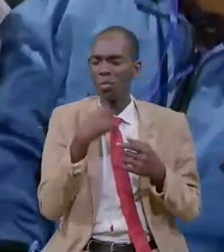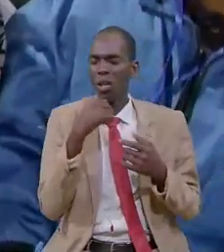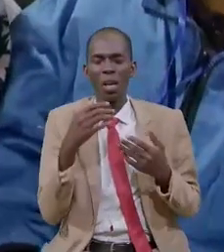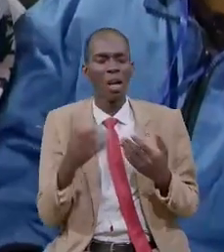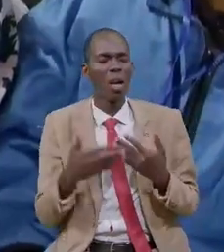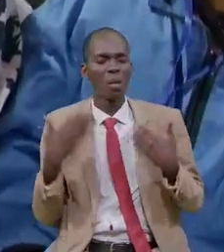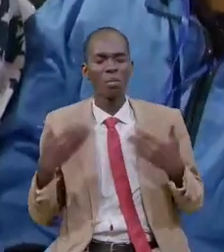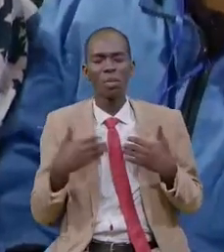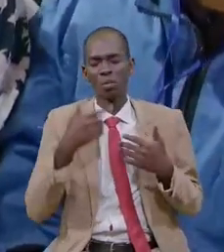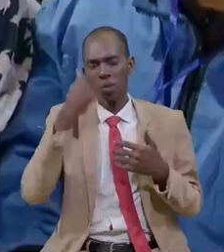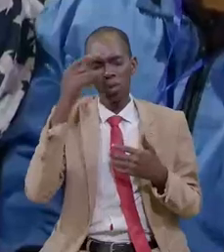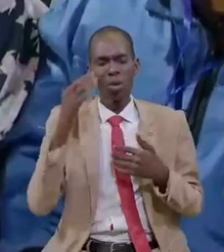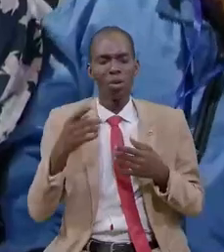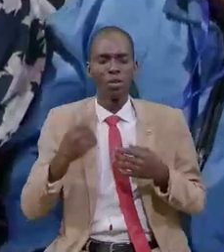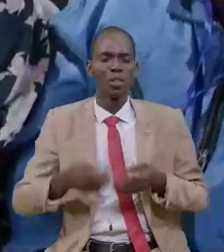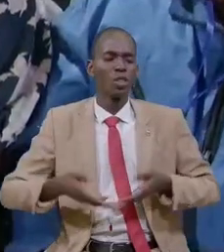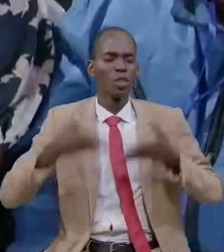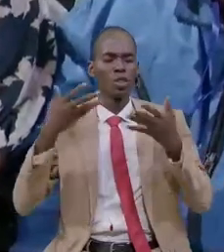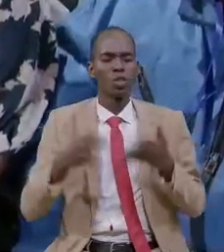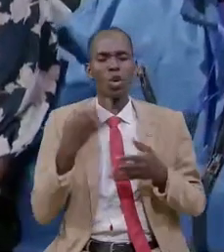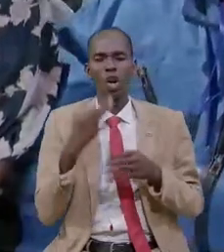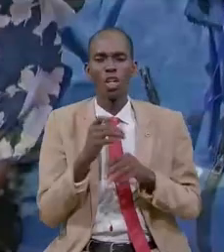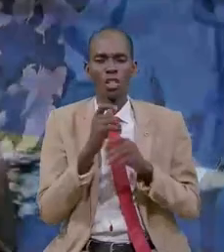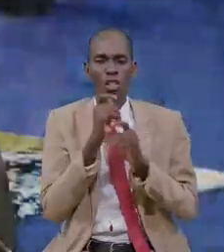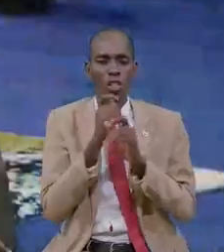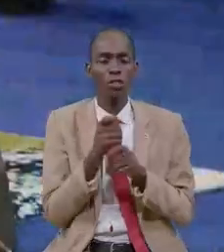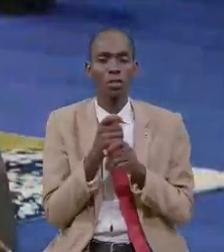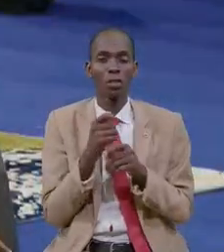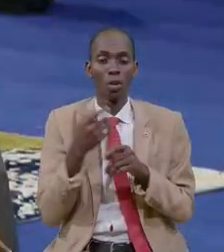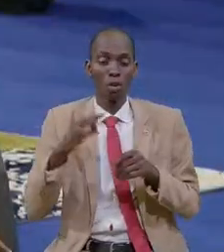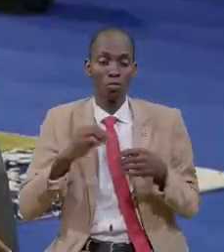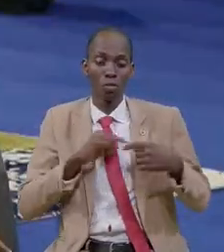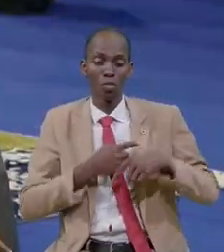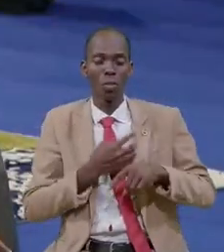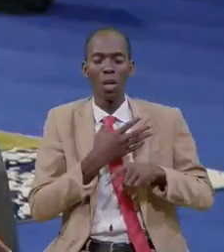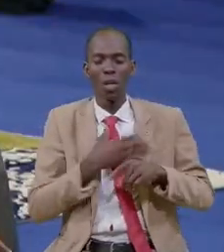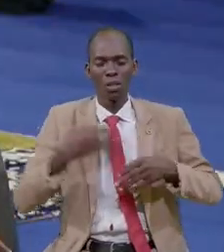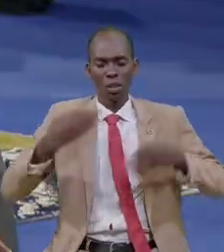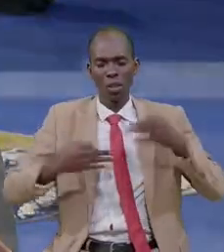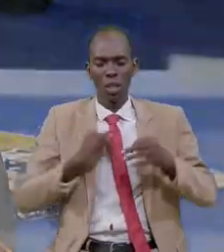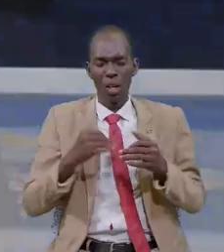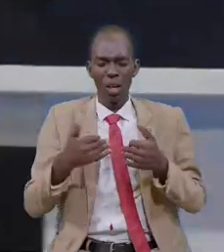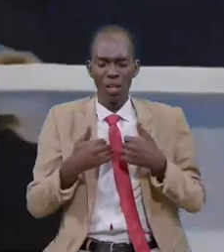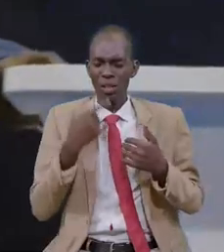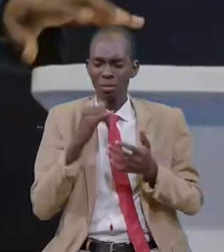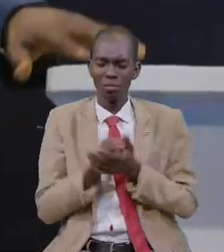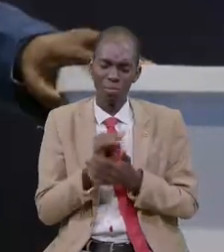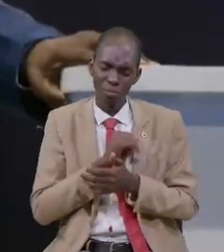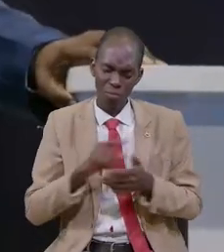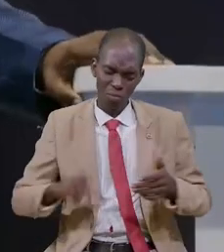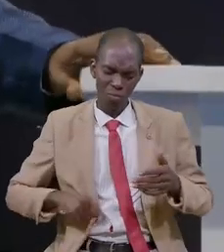Je ne suis pas joyeux à cause du fardeau de la culpabilité, de la condamnation que j'ai. Tu dis, Seigneur, pardonne-moi